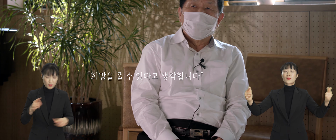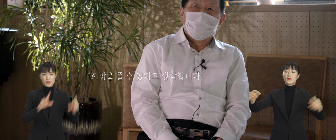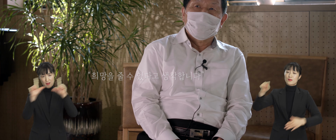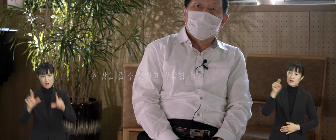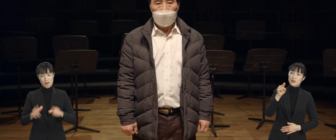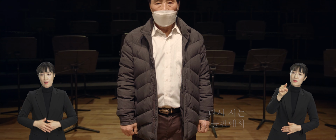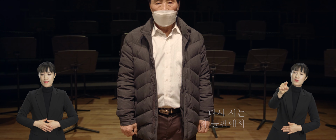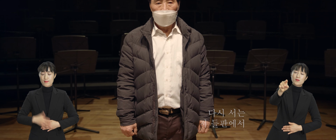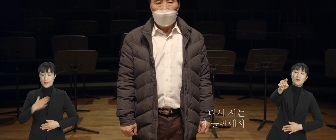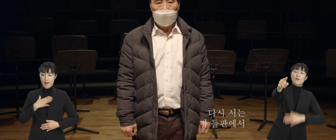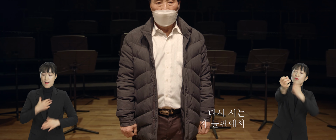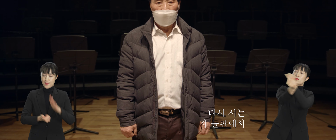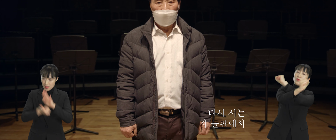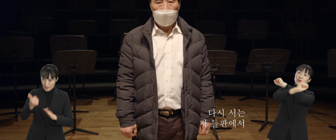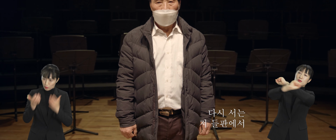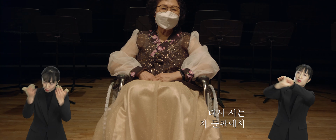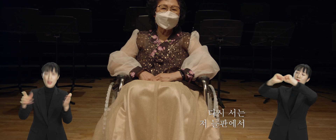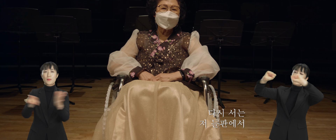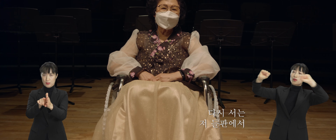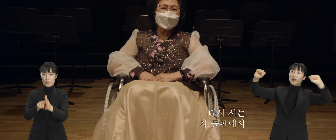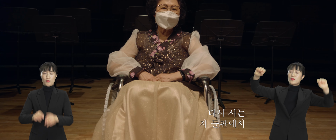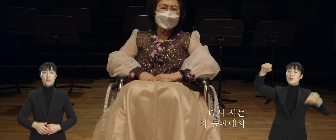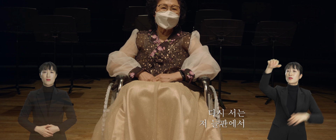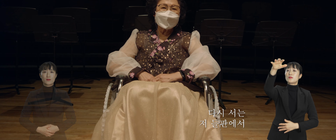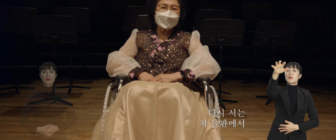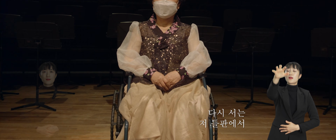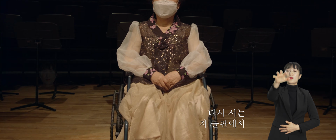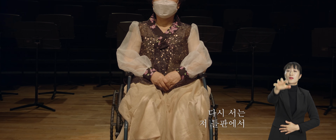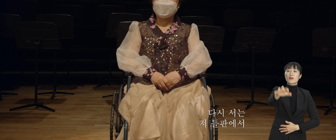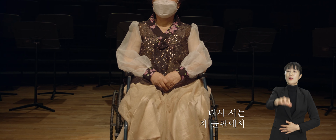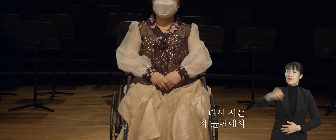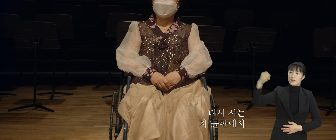생각 합니다